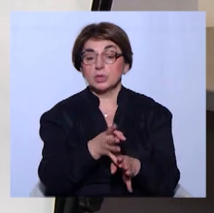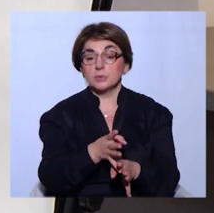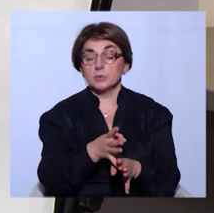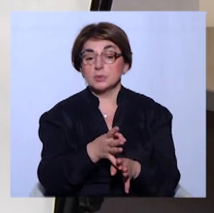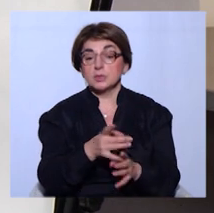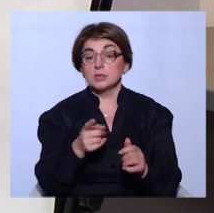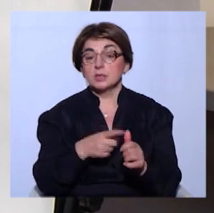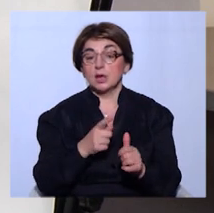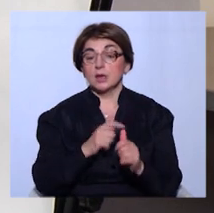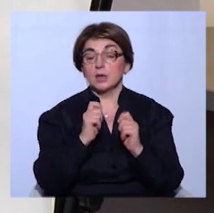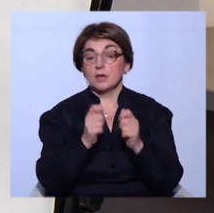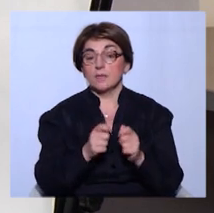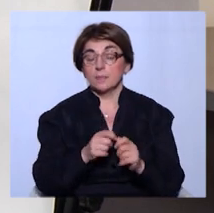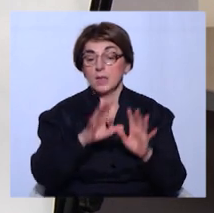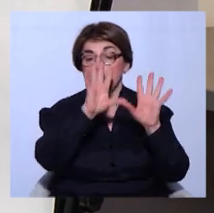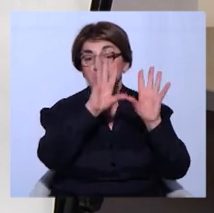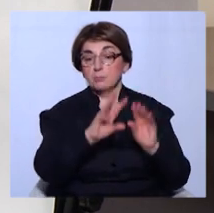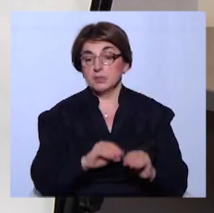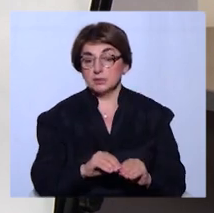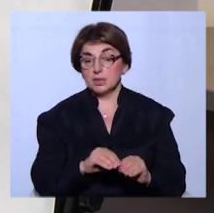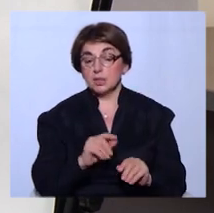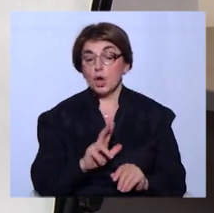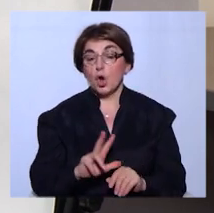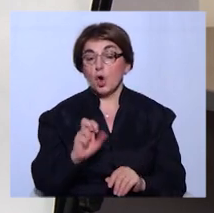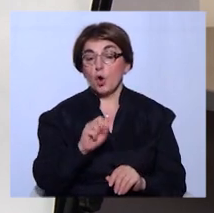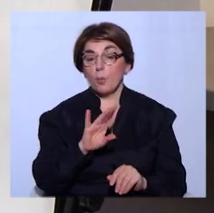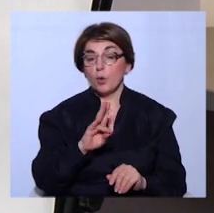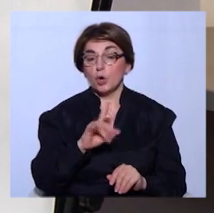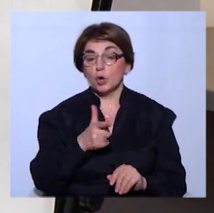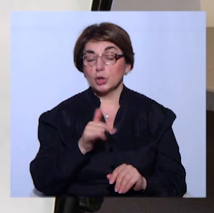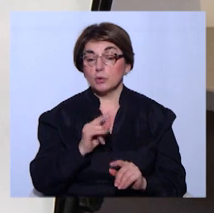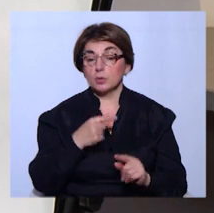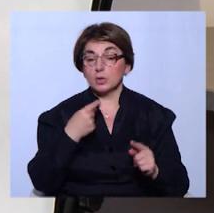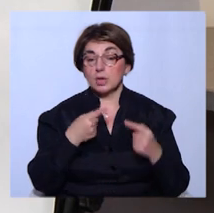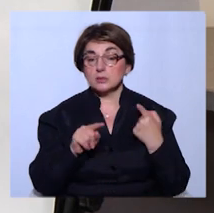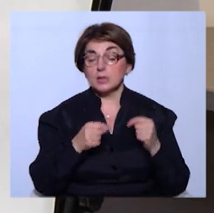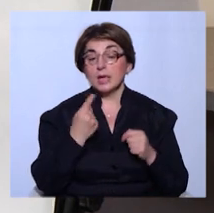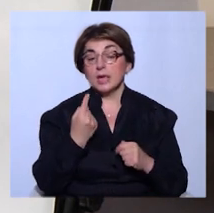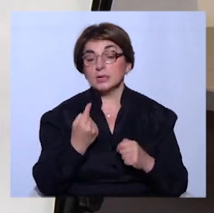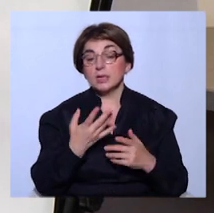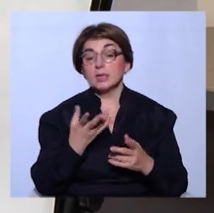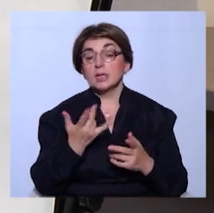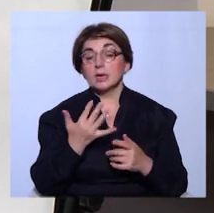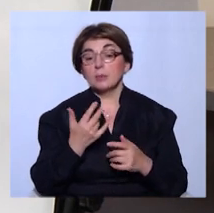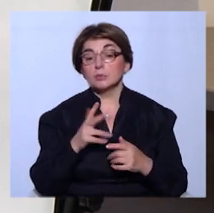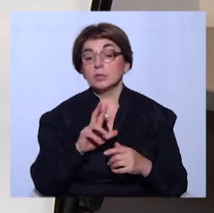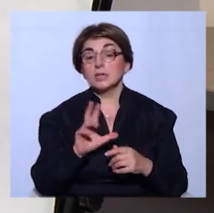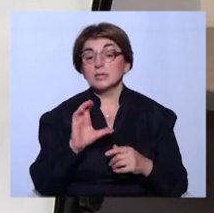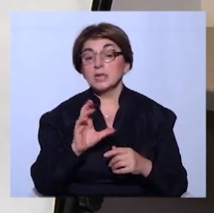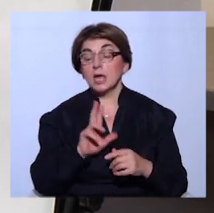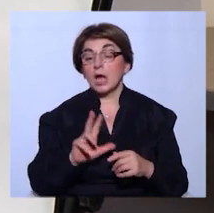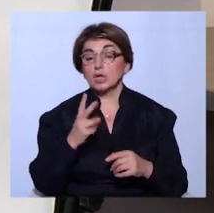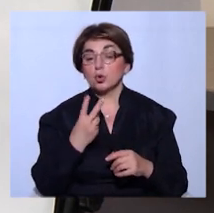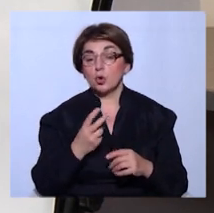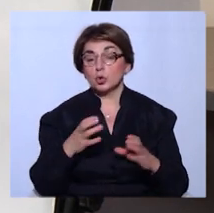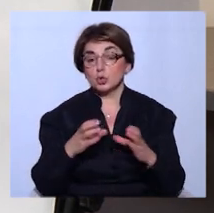ესე იგი, მთელი რიგი არის ჰომოლოგიური რიგი და განსხვავდებიან ერთი ან რამდენიმე CH2 ჯგუფით. ეხლა